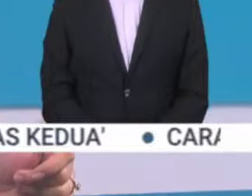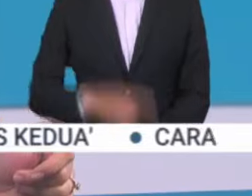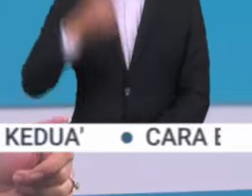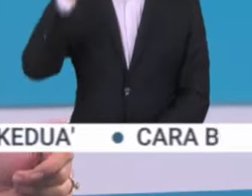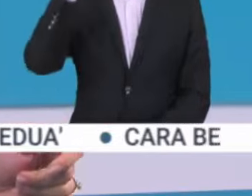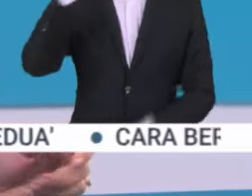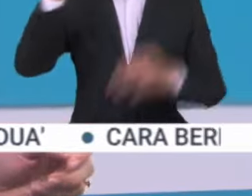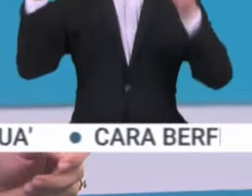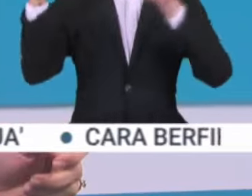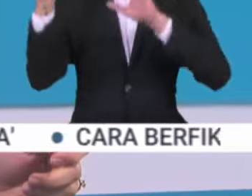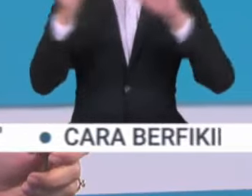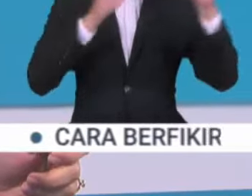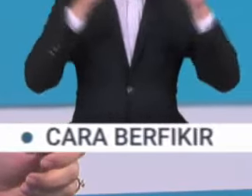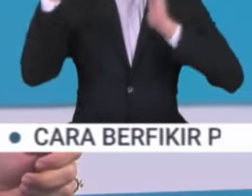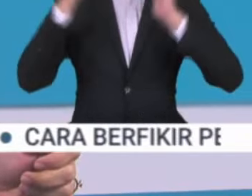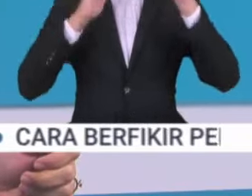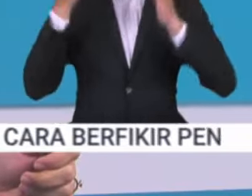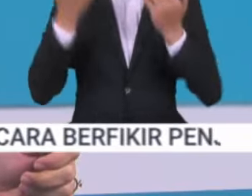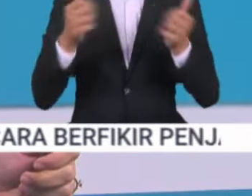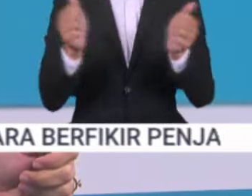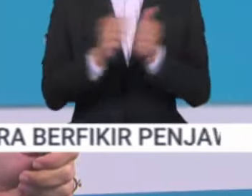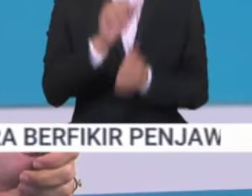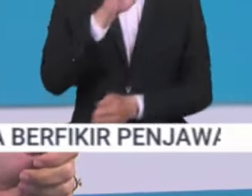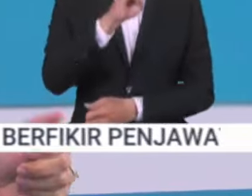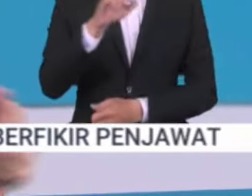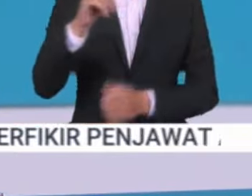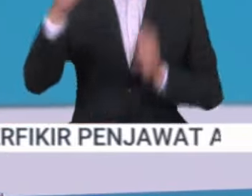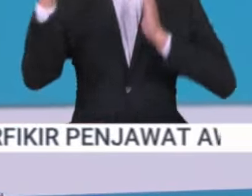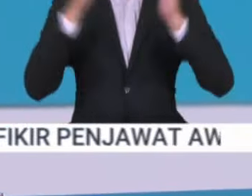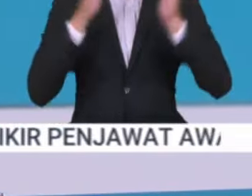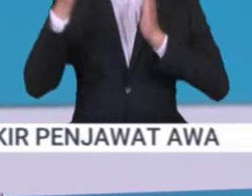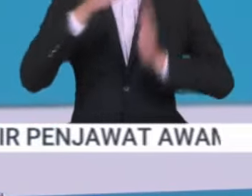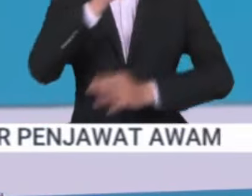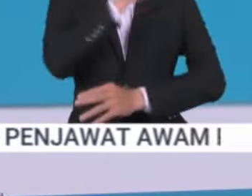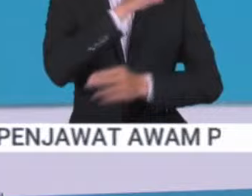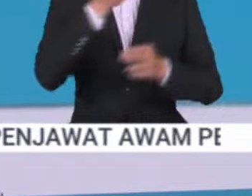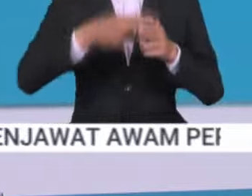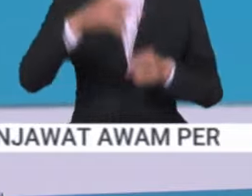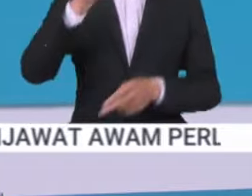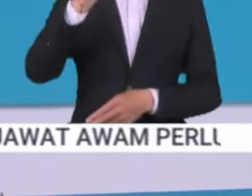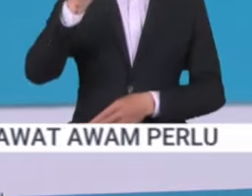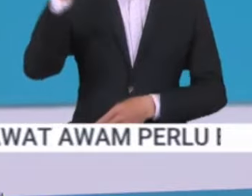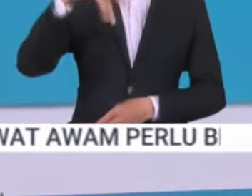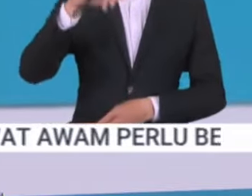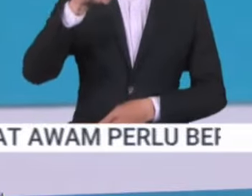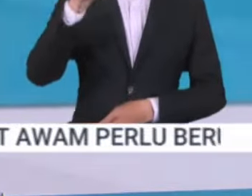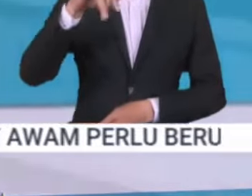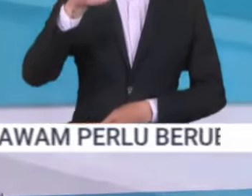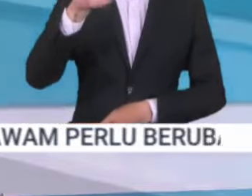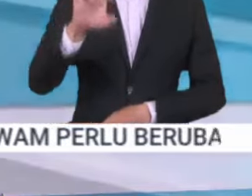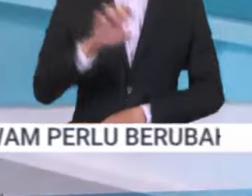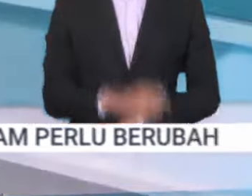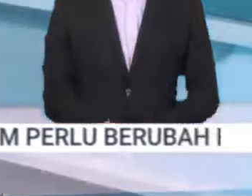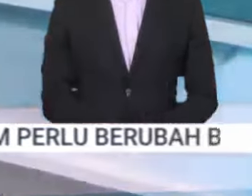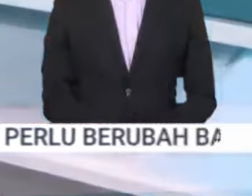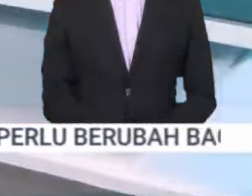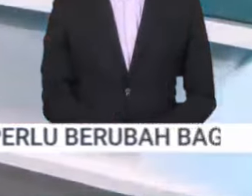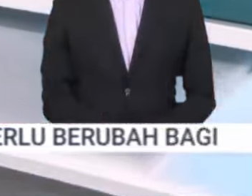Baik, untuk perkembangan cuaca seluruh negara, kita ke Met Malaysia bersama pegawainya Muhammad Napizi Mat Napiah.